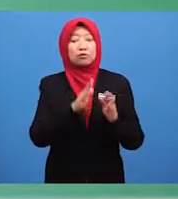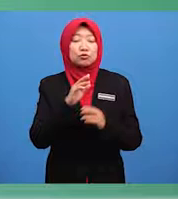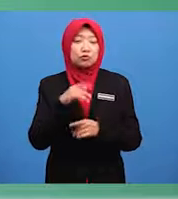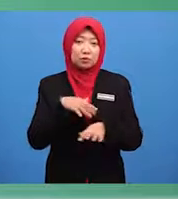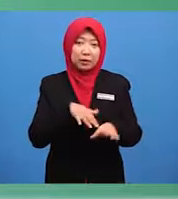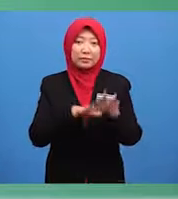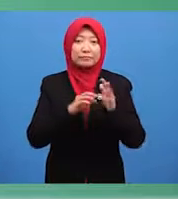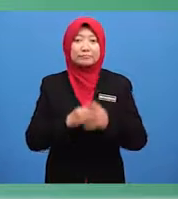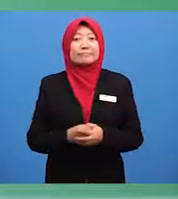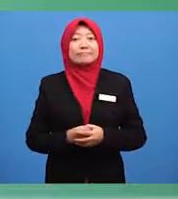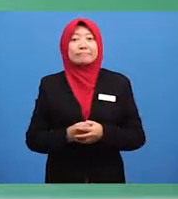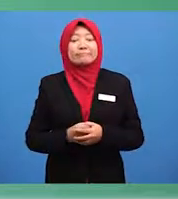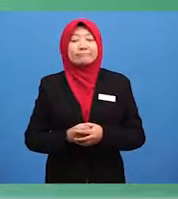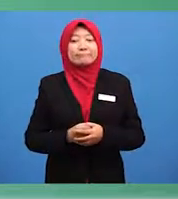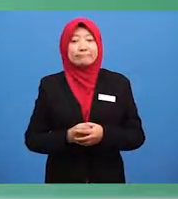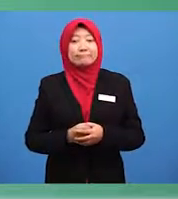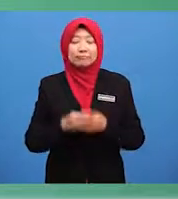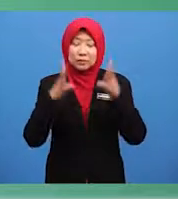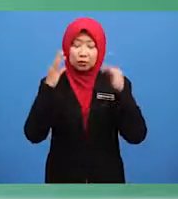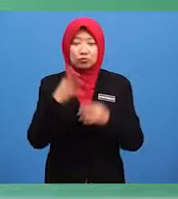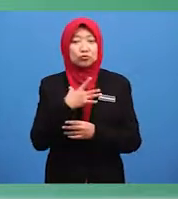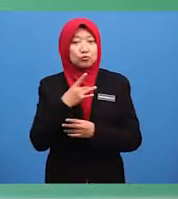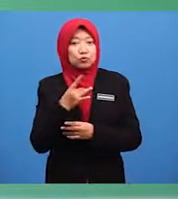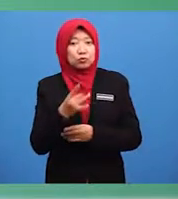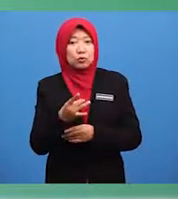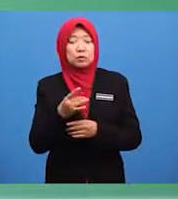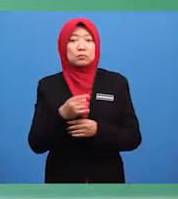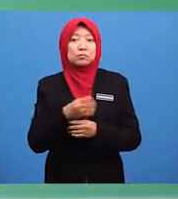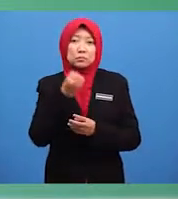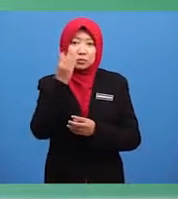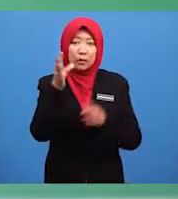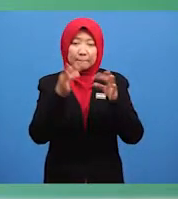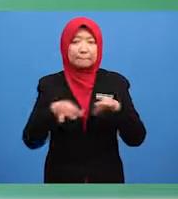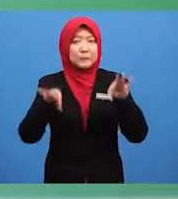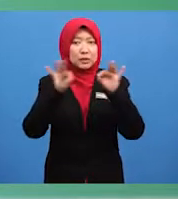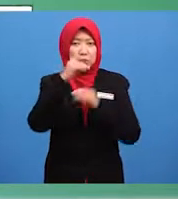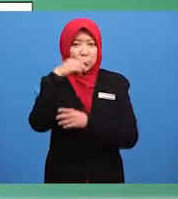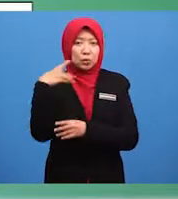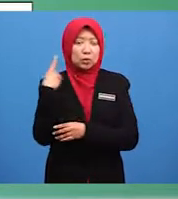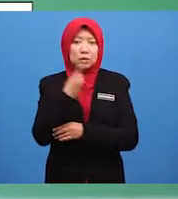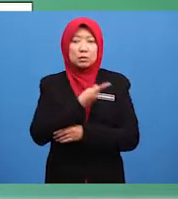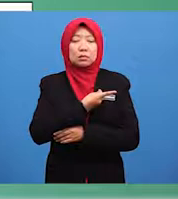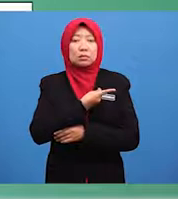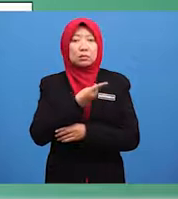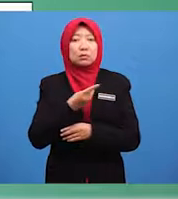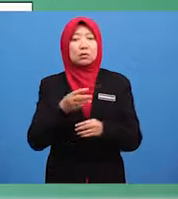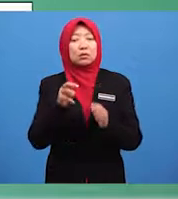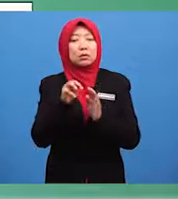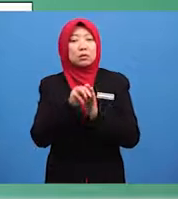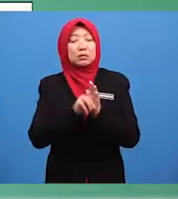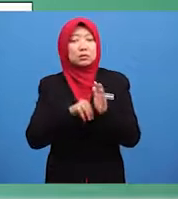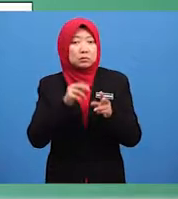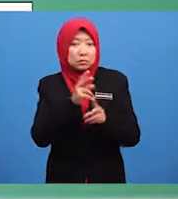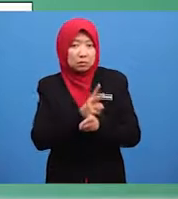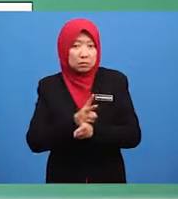Baiklah, murid-murid. Cikgu suka menekankan pentingnya untuk kita menghargai keindahan